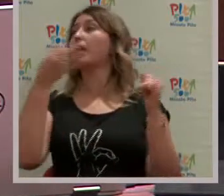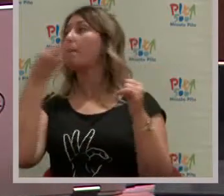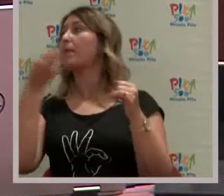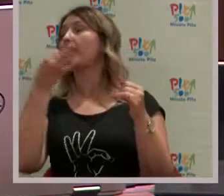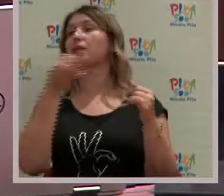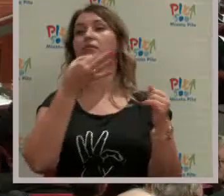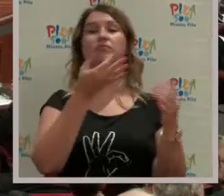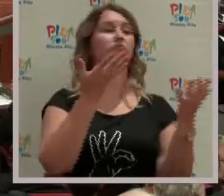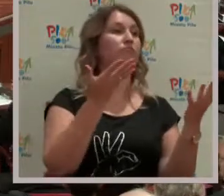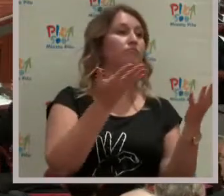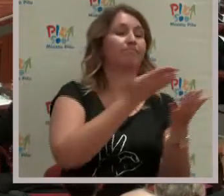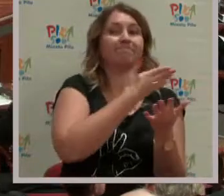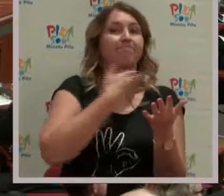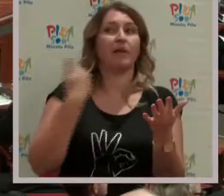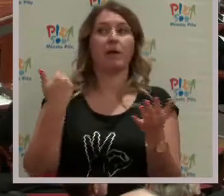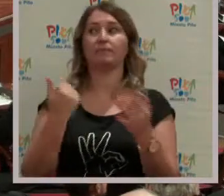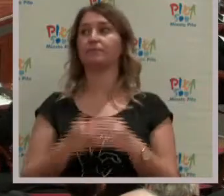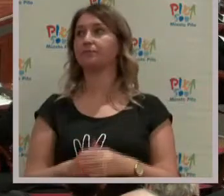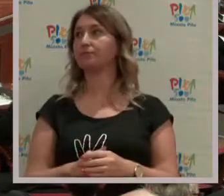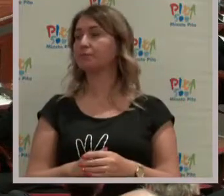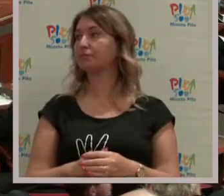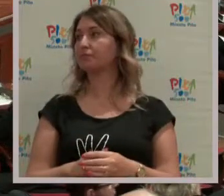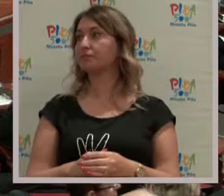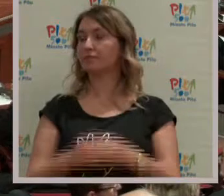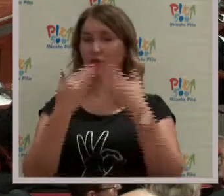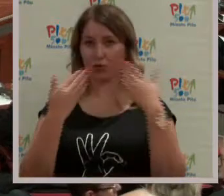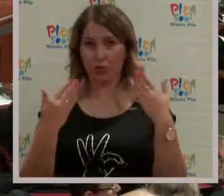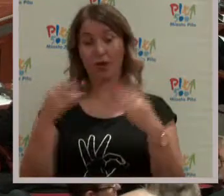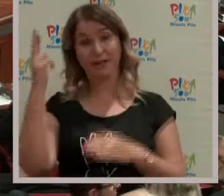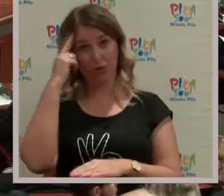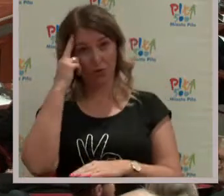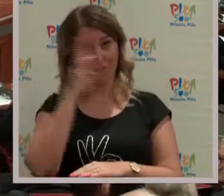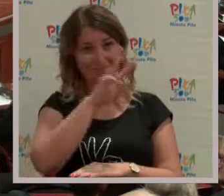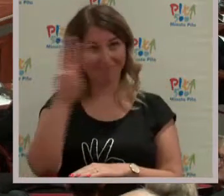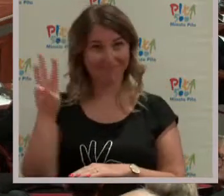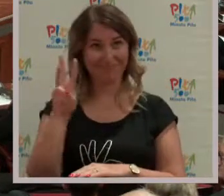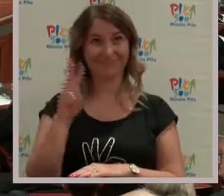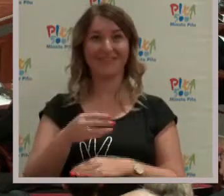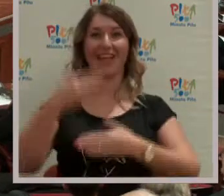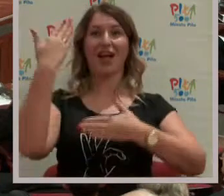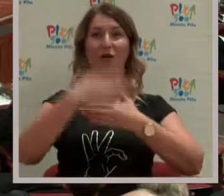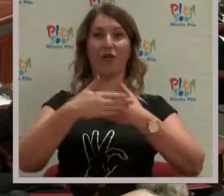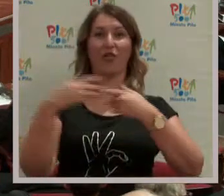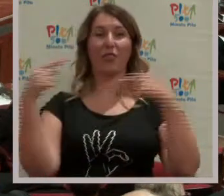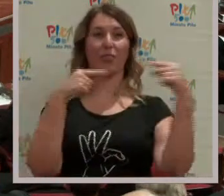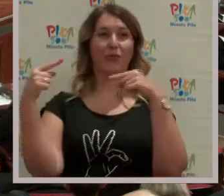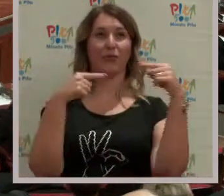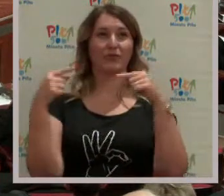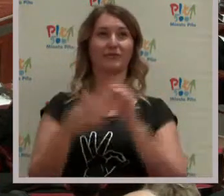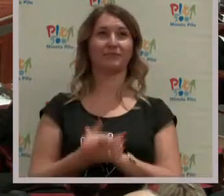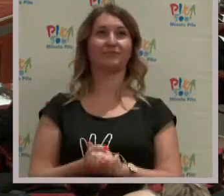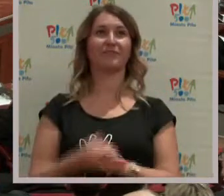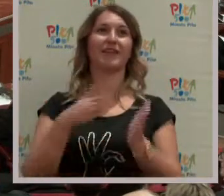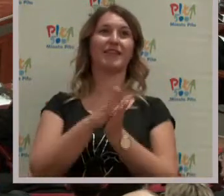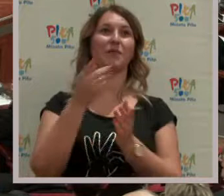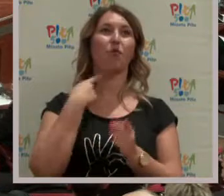nie widzę zgłoszenia to dziękuję Państwu za zrozumienie zamykam dyskusję i przystępujemy do